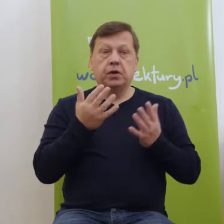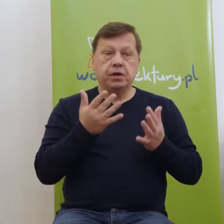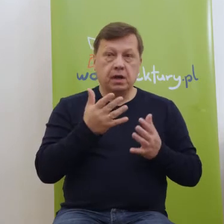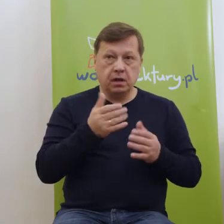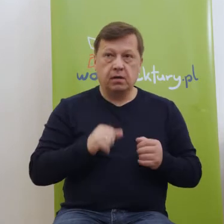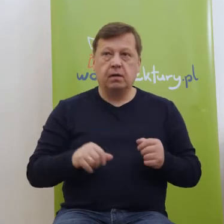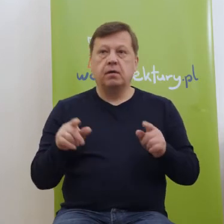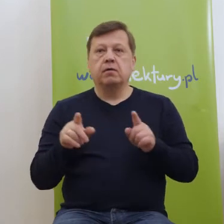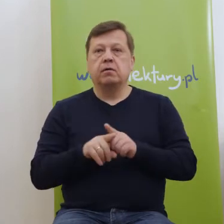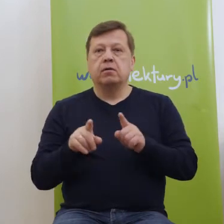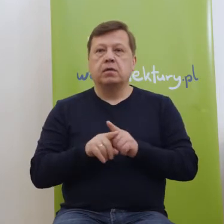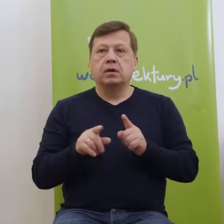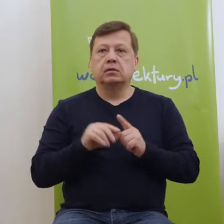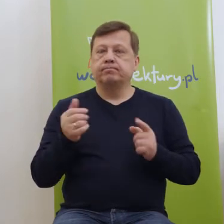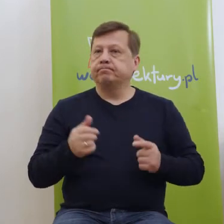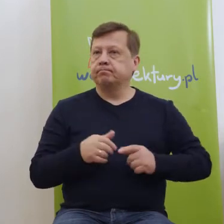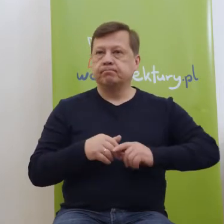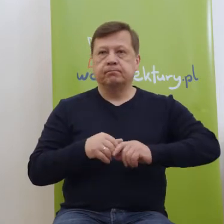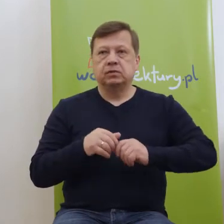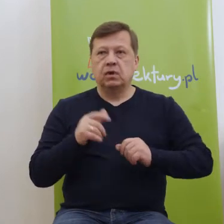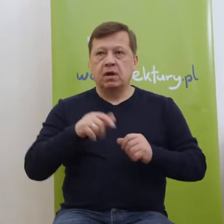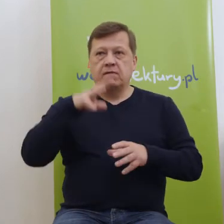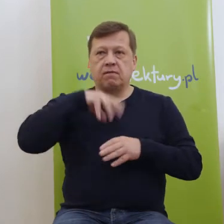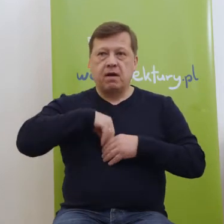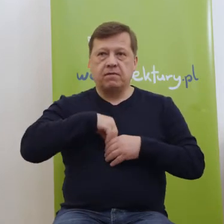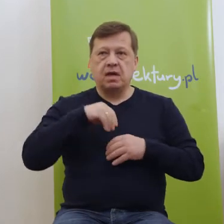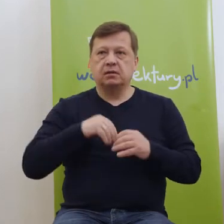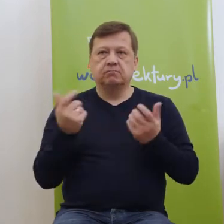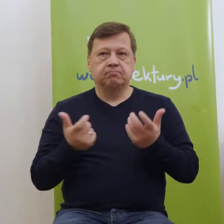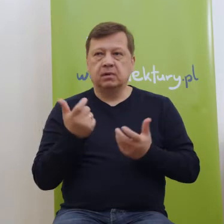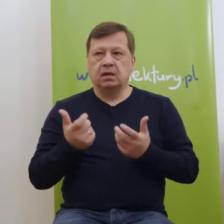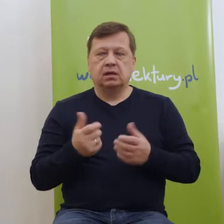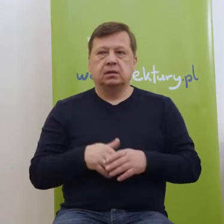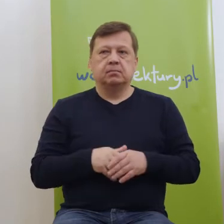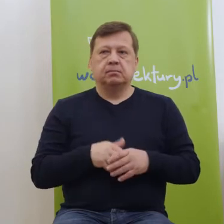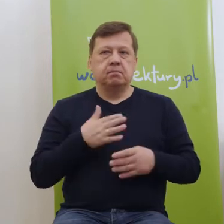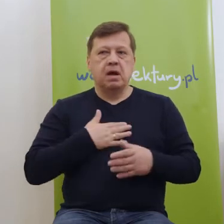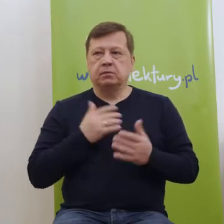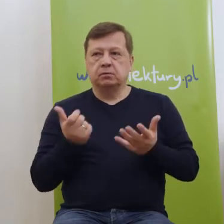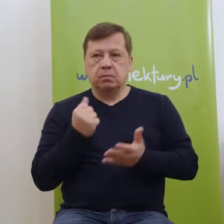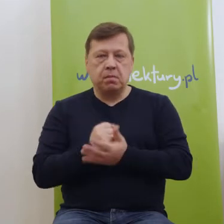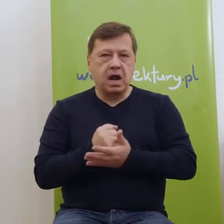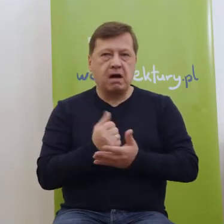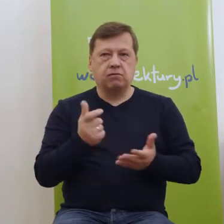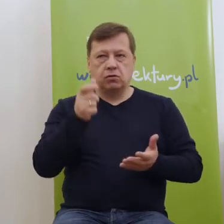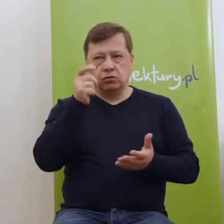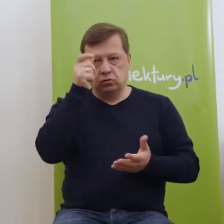ma samego gdzieś tam w sobie. Czy w ogóle mamy prawo tak człowiekowi